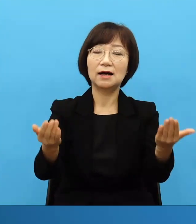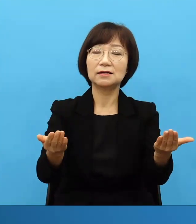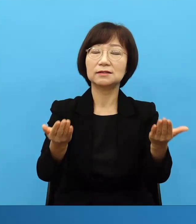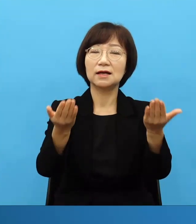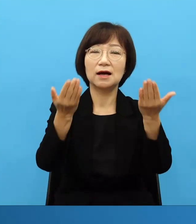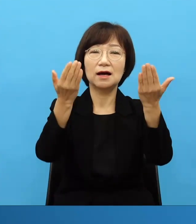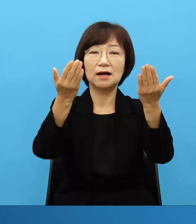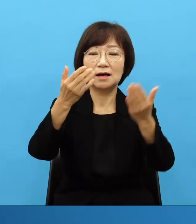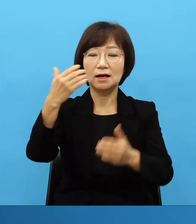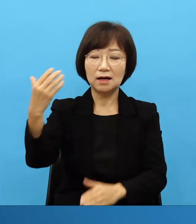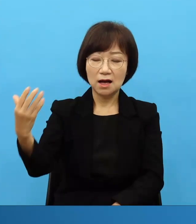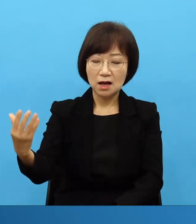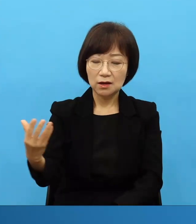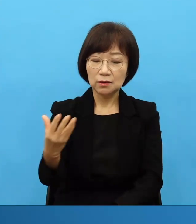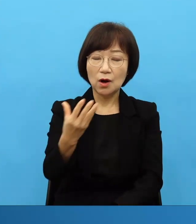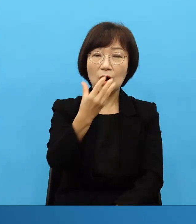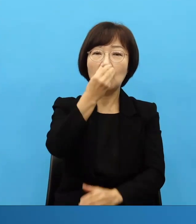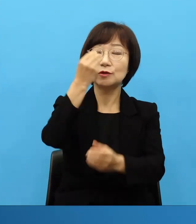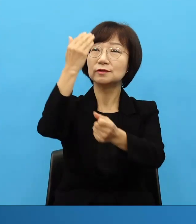찬양하자.